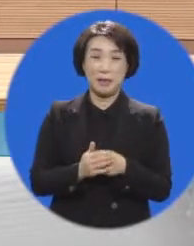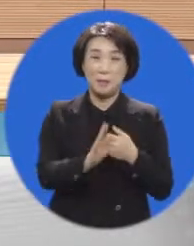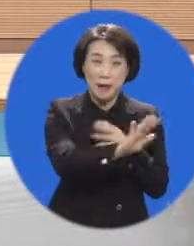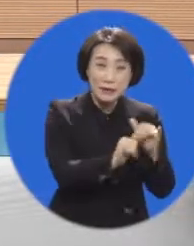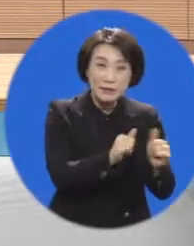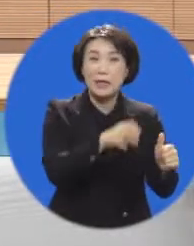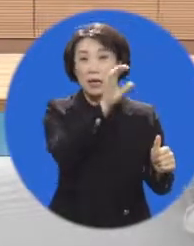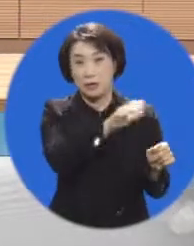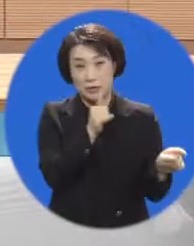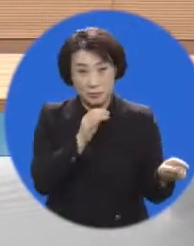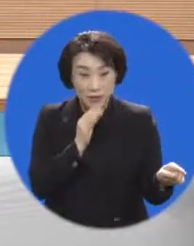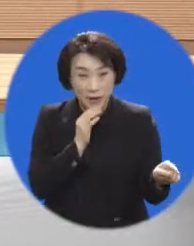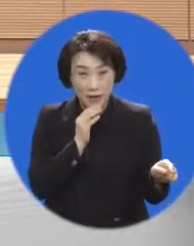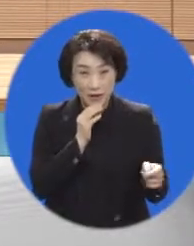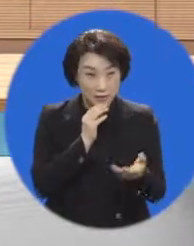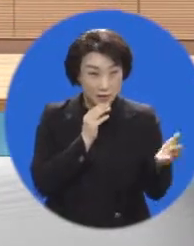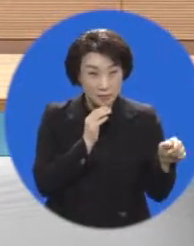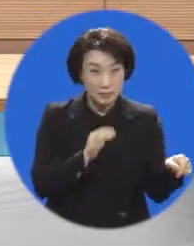바리새인들에게 말씀하세요.